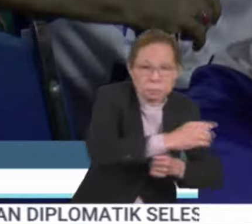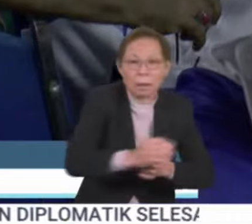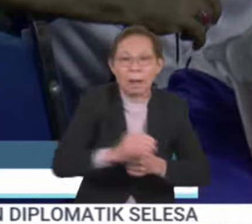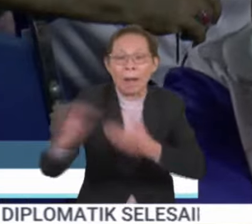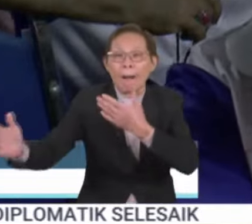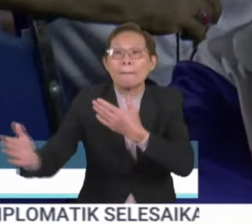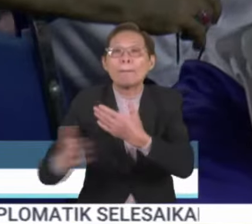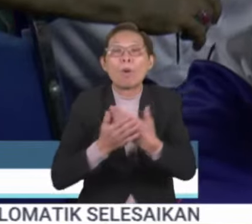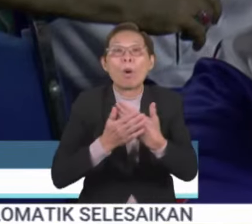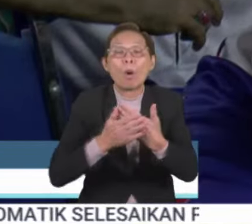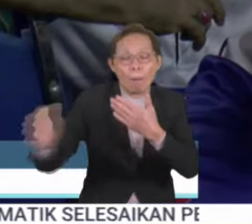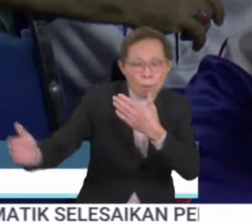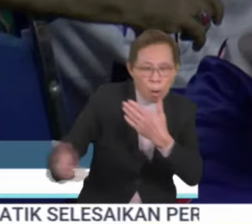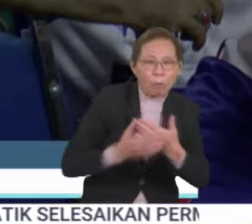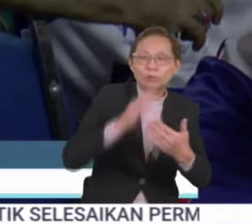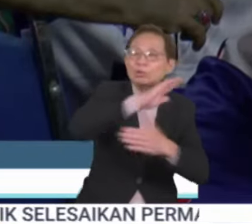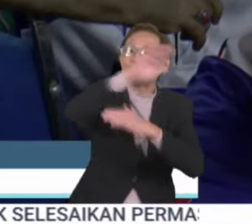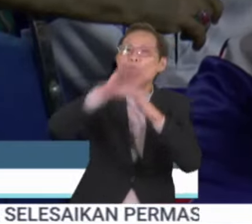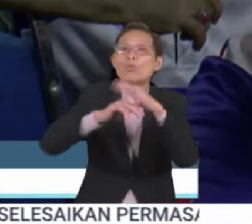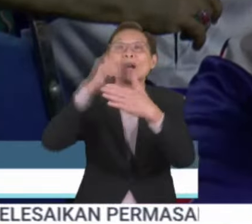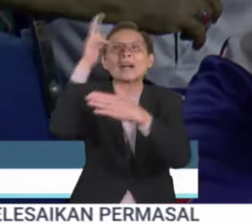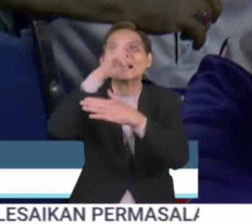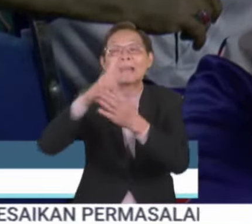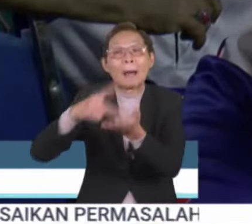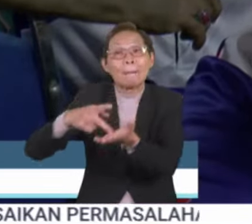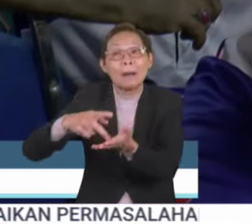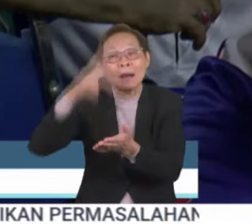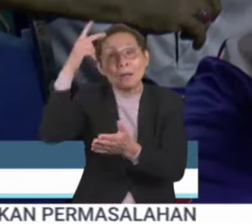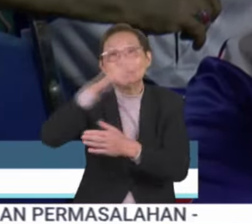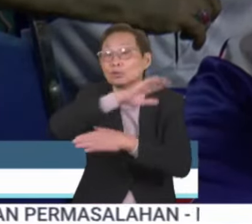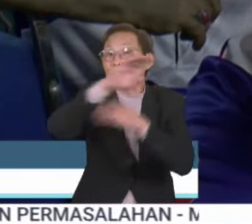iaitu pulang balik segala tanggungan yang kerajaan telah